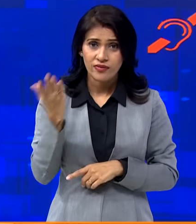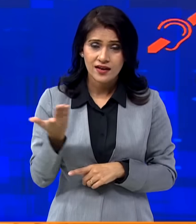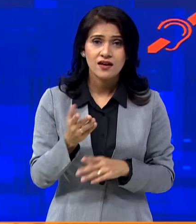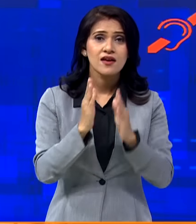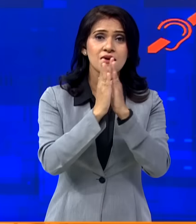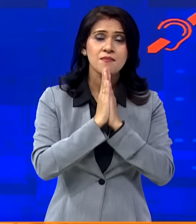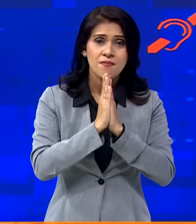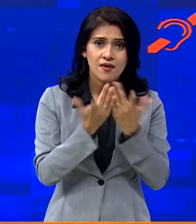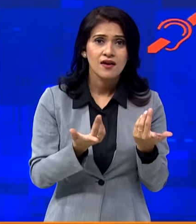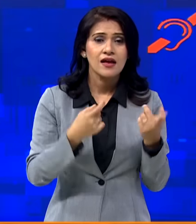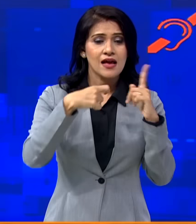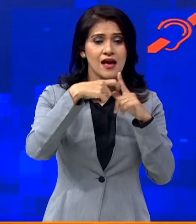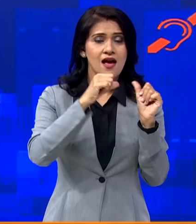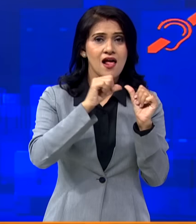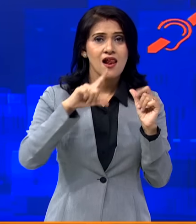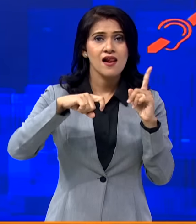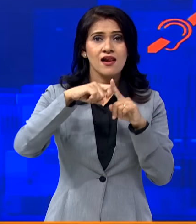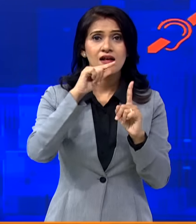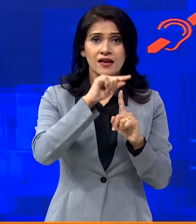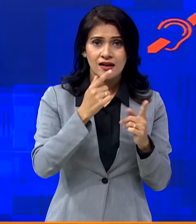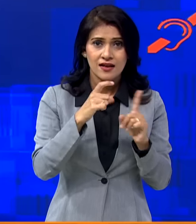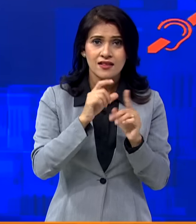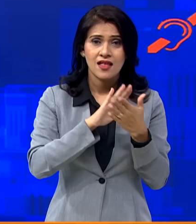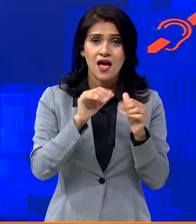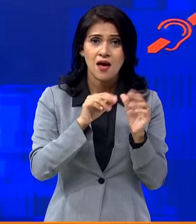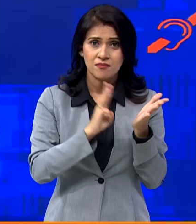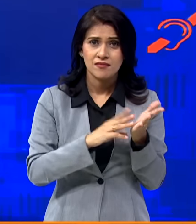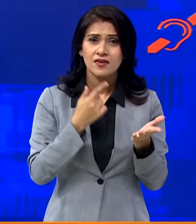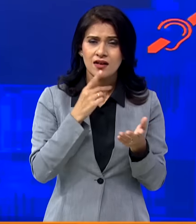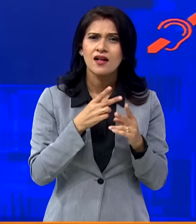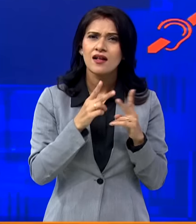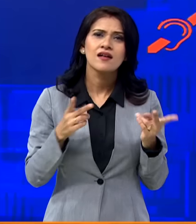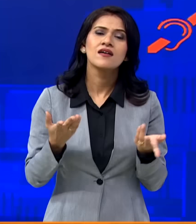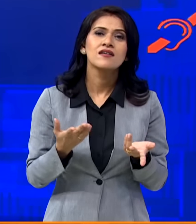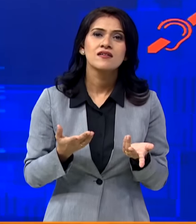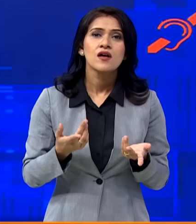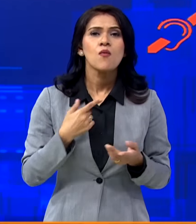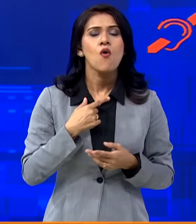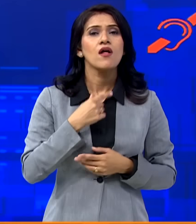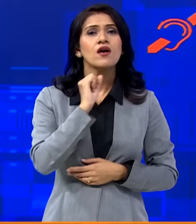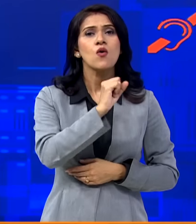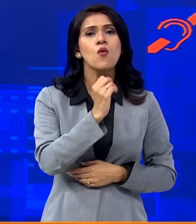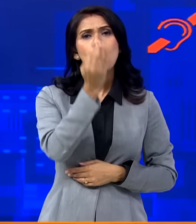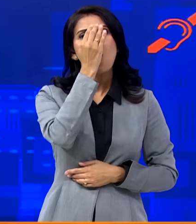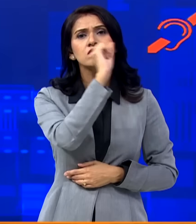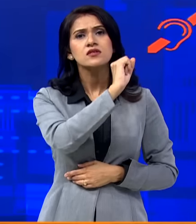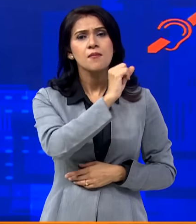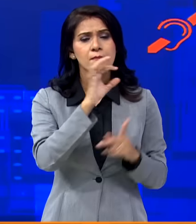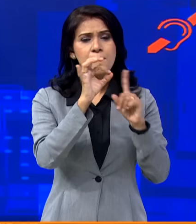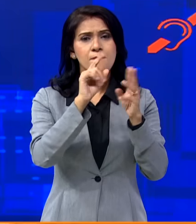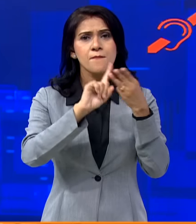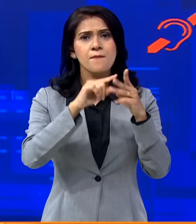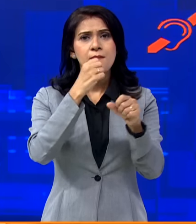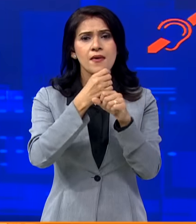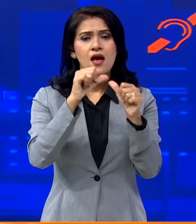हैं दूसरी तरफ आप कहते हैं नबी हमारे हैं पैगंबर साहब हमारे हैं हम उनके